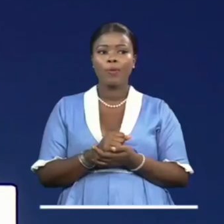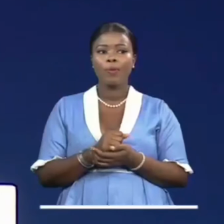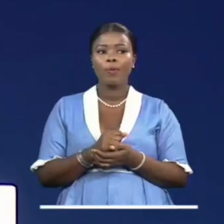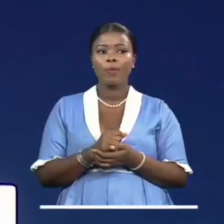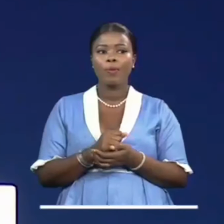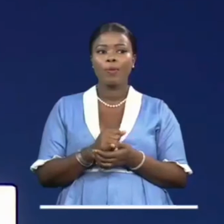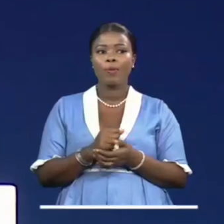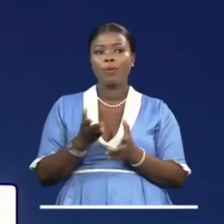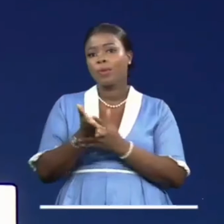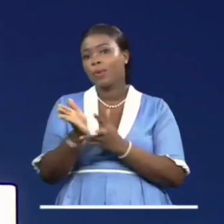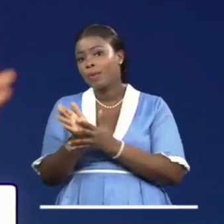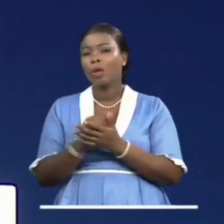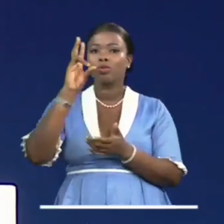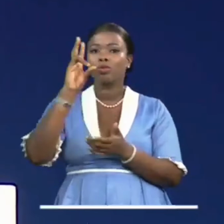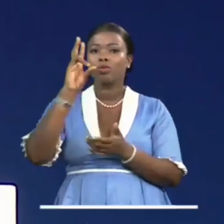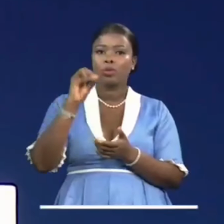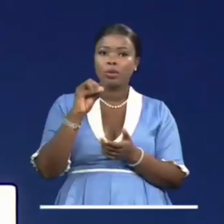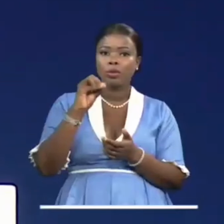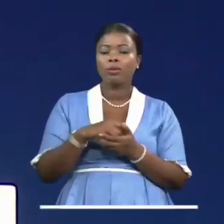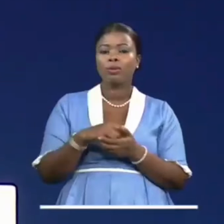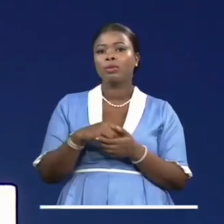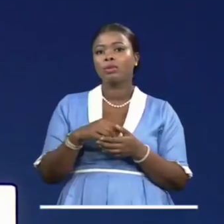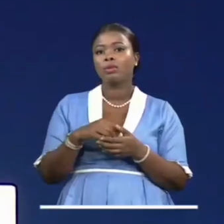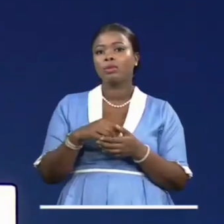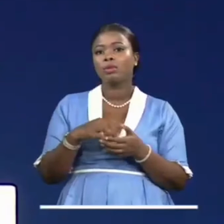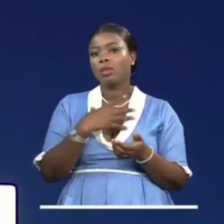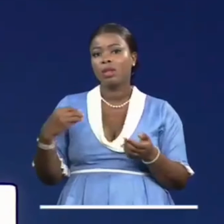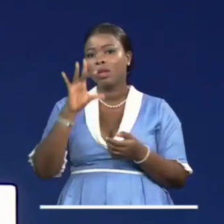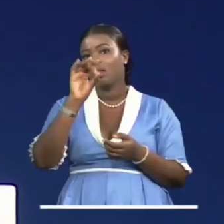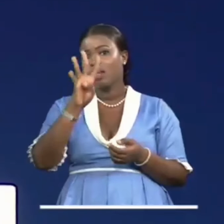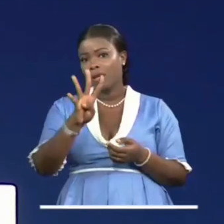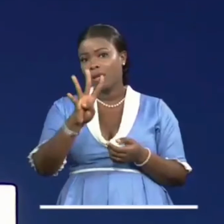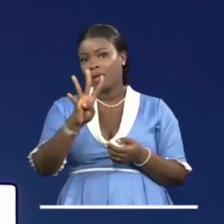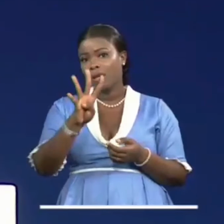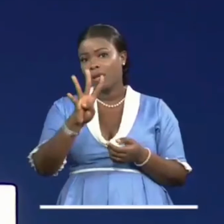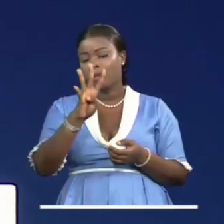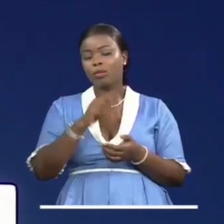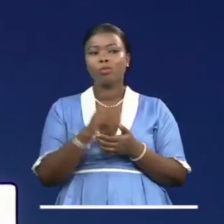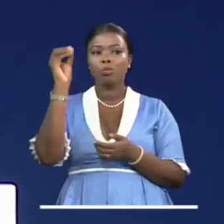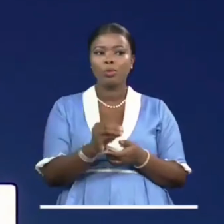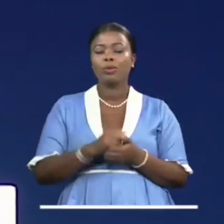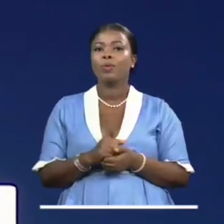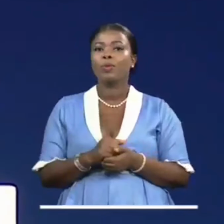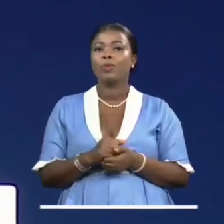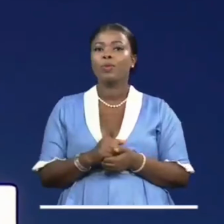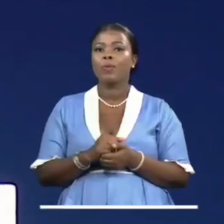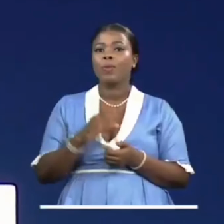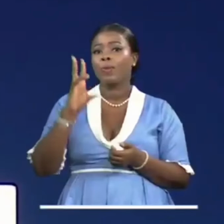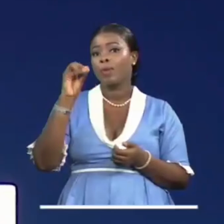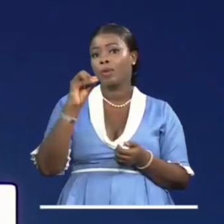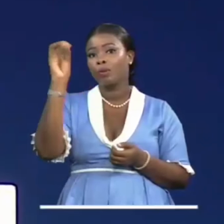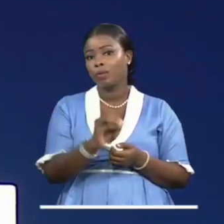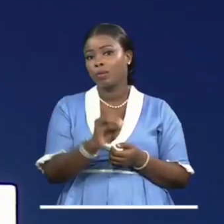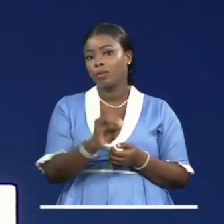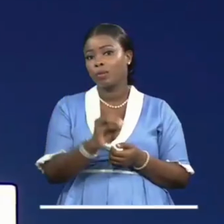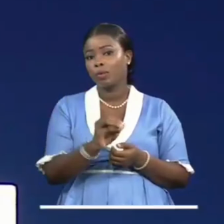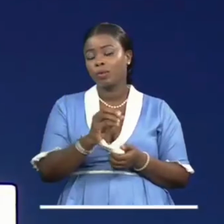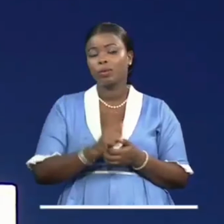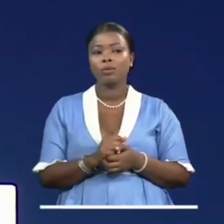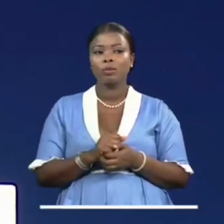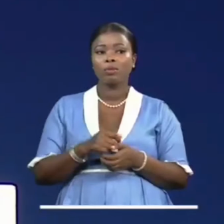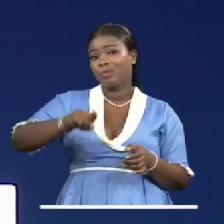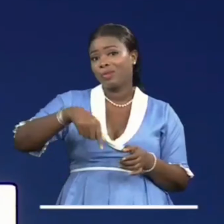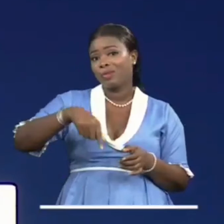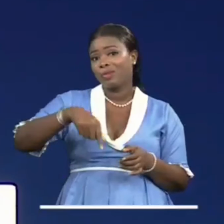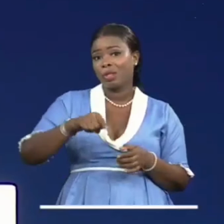70 et 84 % du PIB dans cours de la dette mais à 70 % dans un délai raisonnable tout